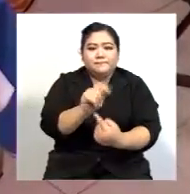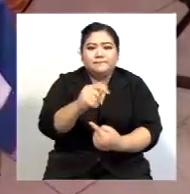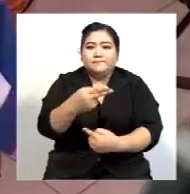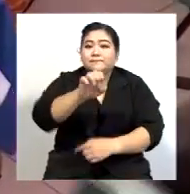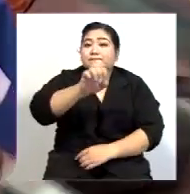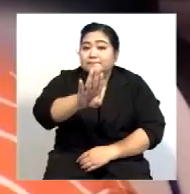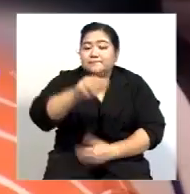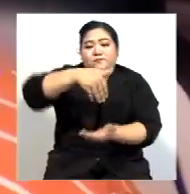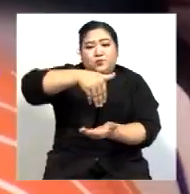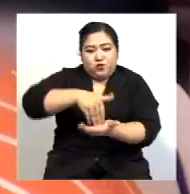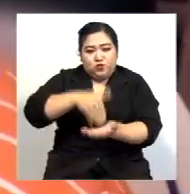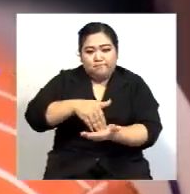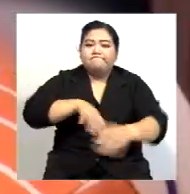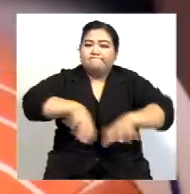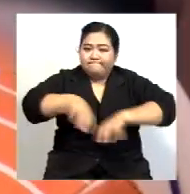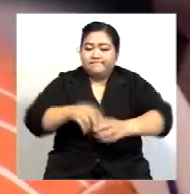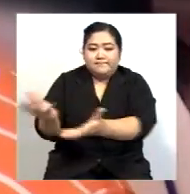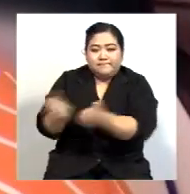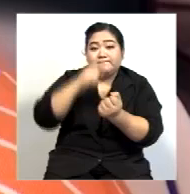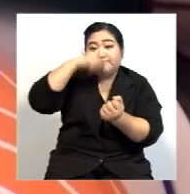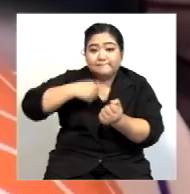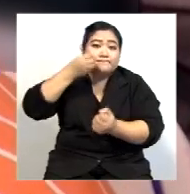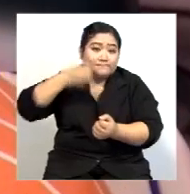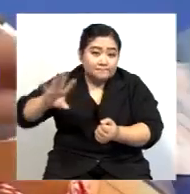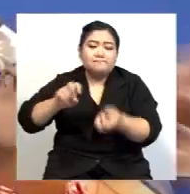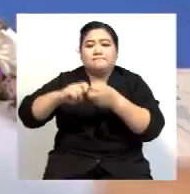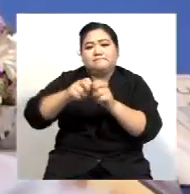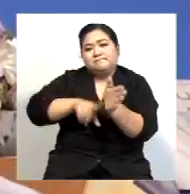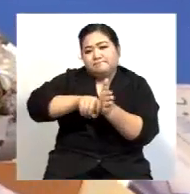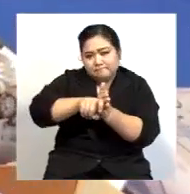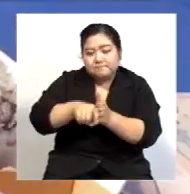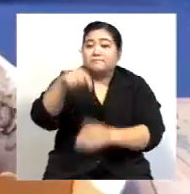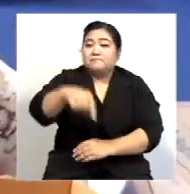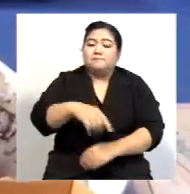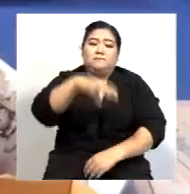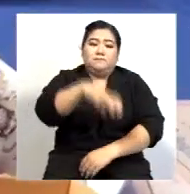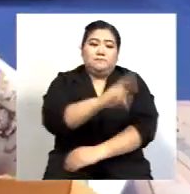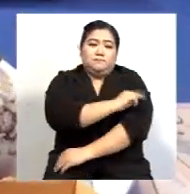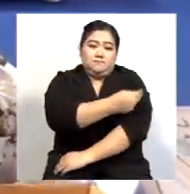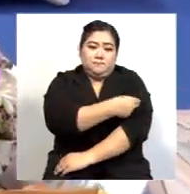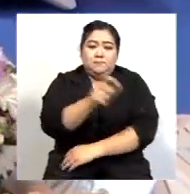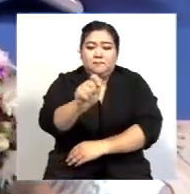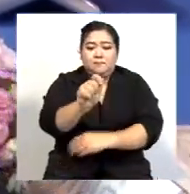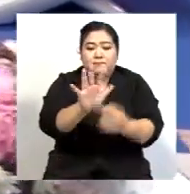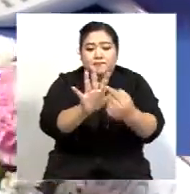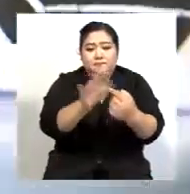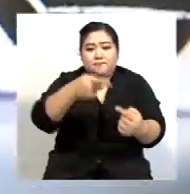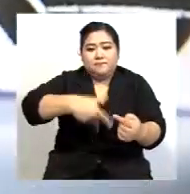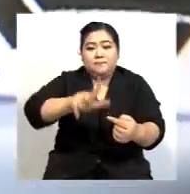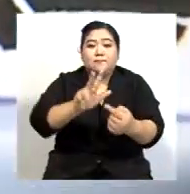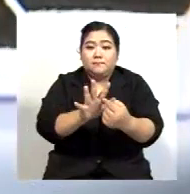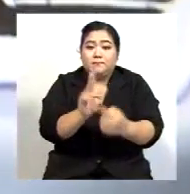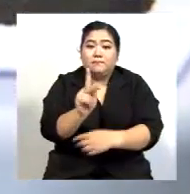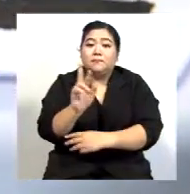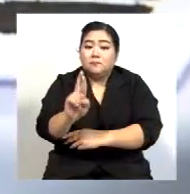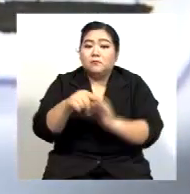าการเหตุการณ์การนำคนไทยกลับบ้านกรณีไวรัสโคโรนาสายพันธุ์ใหม่ในโรงพยาบาลอาภากรเกียรติวงศ์อำเภอสัตหีบจังหวัดชลบุรี